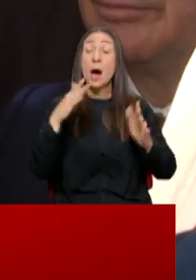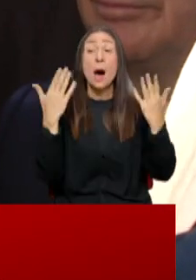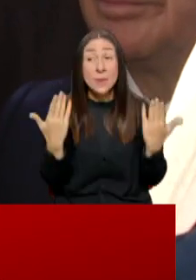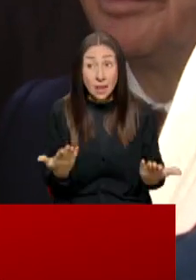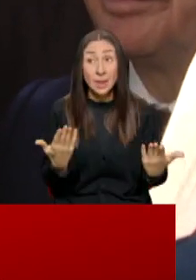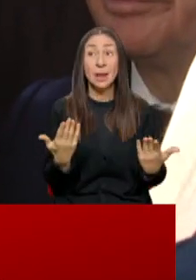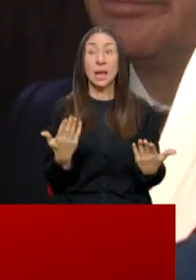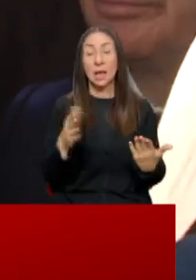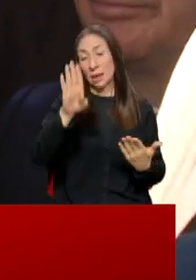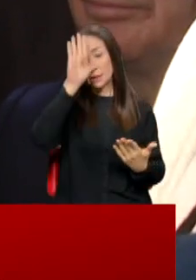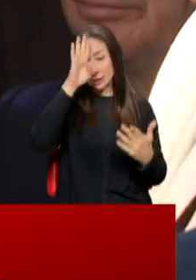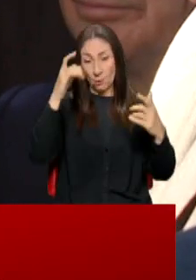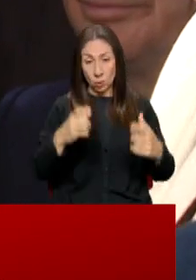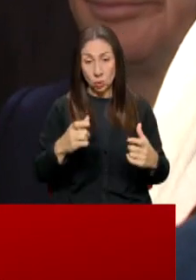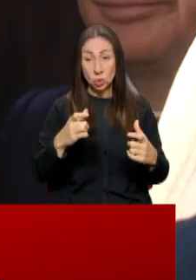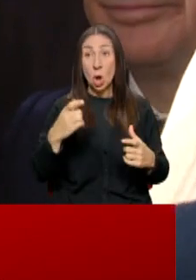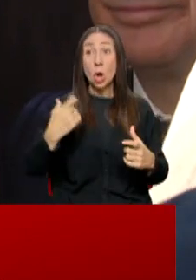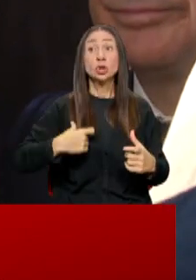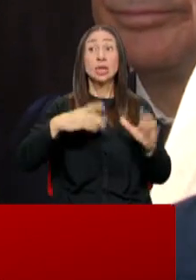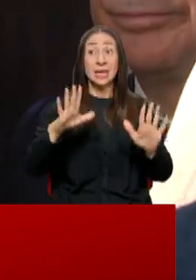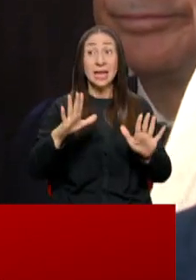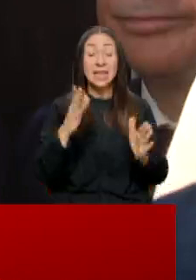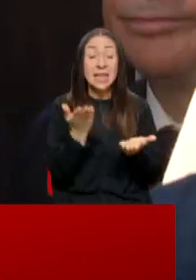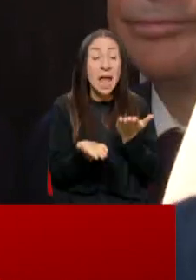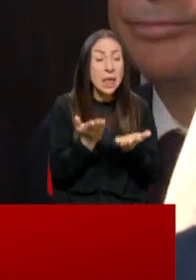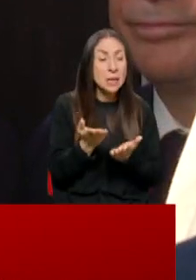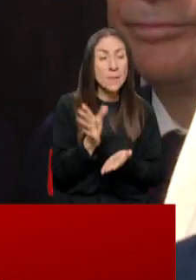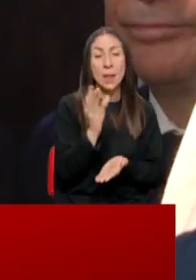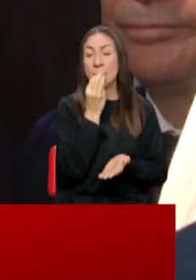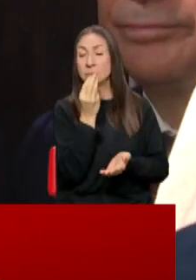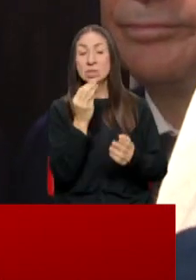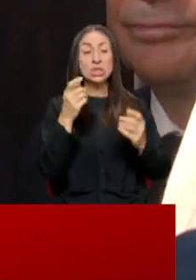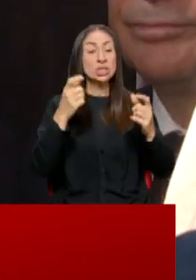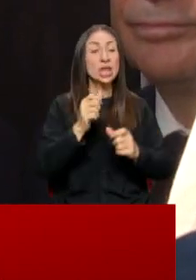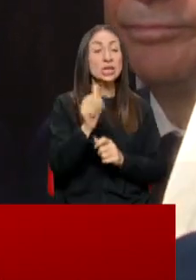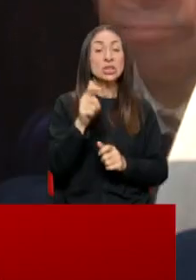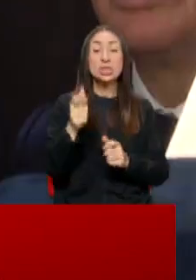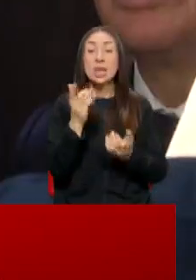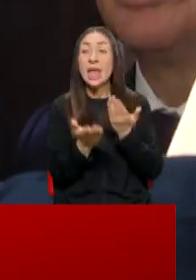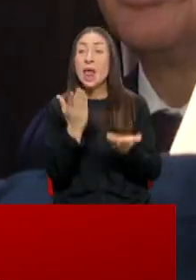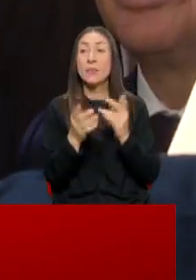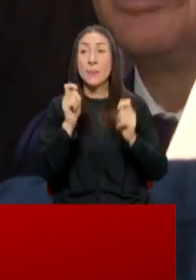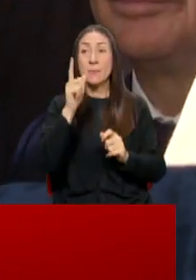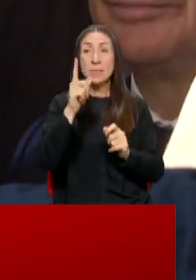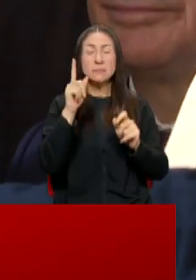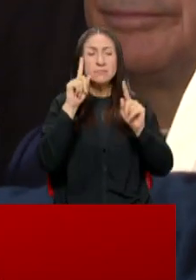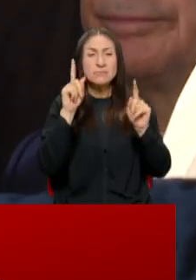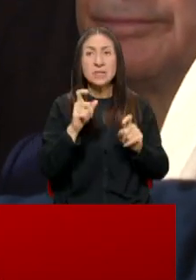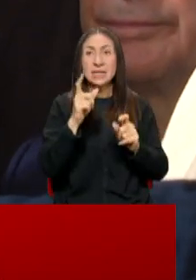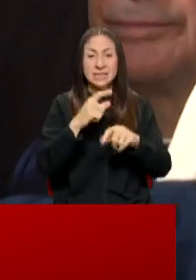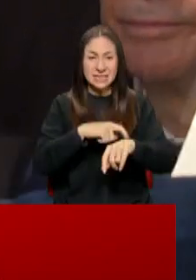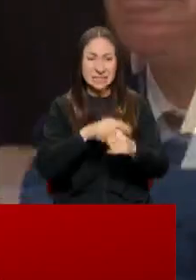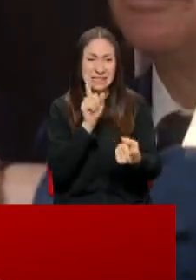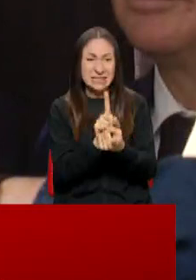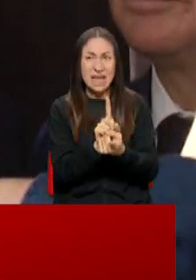ki İstanbul'un özellikle analizi şehir ilçe ilçe yapılmalı. Tabii bir handikapımız kısa bir